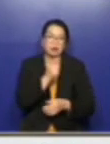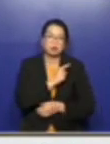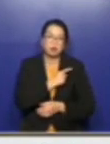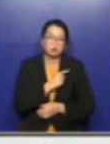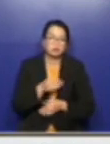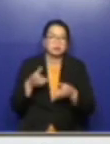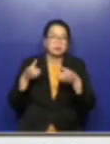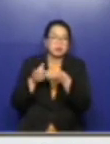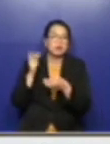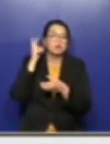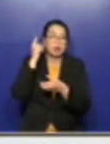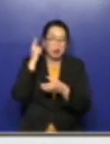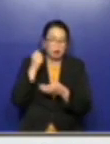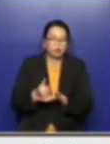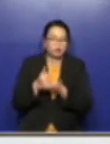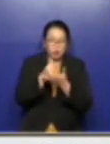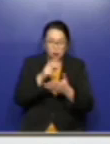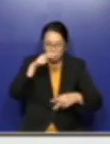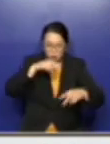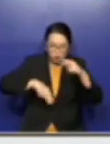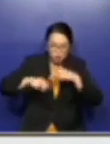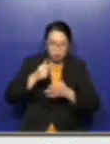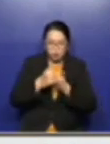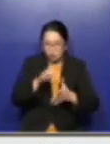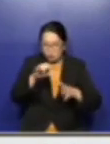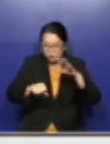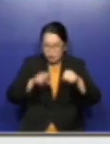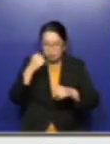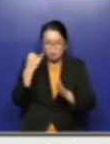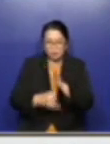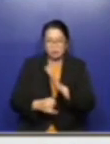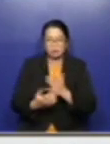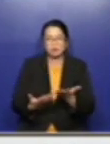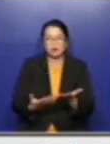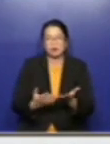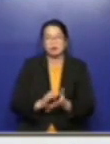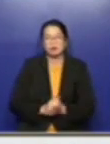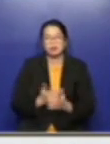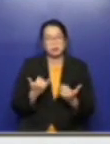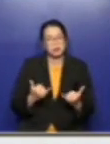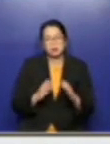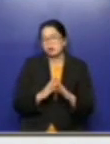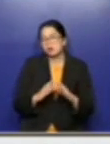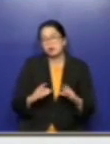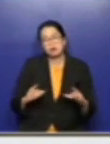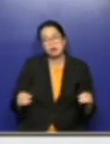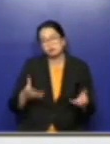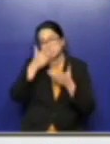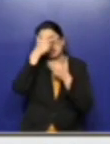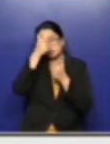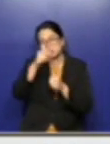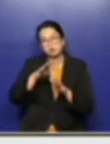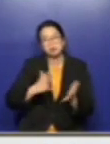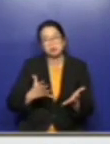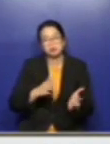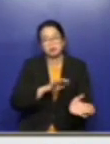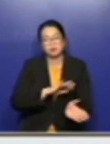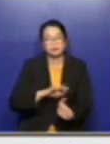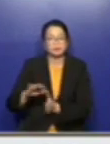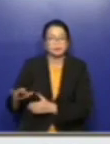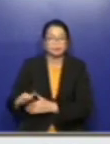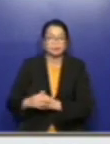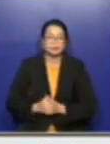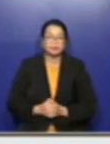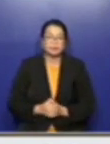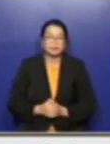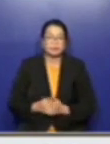ที่รายละเอียดในรายงานนี้นะครับซึ่งมีหลายประเด็นหลายเรื่องที่ผมคาใจครับแล้วก็เป็นเรื่องที่ไม่น่าจะเ